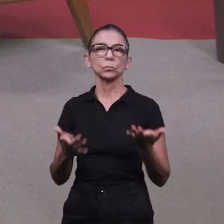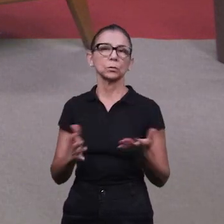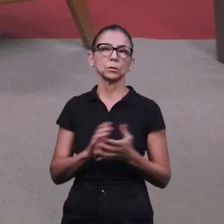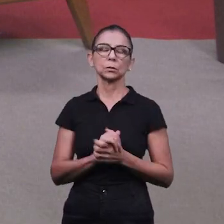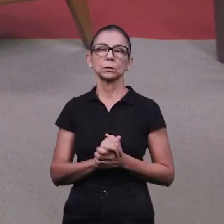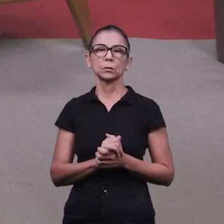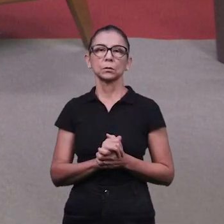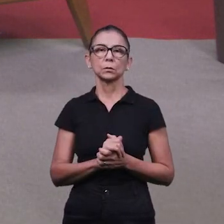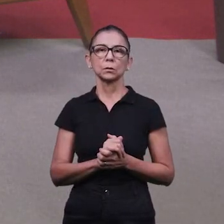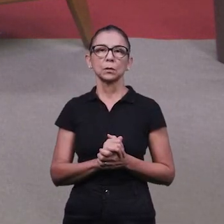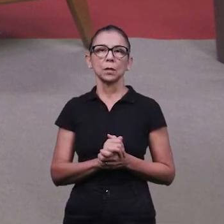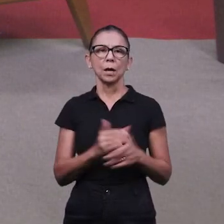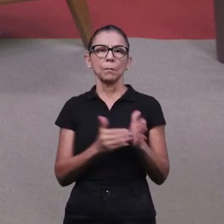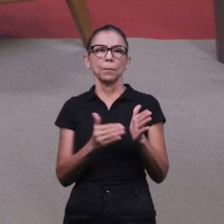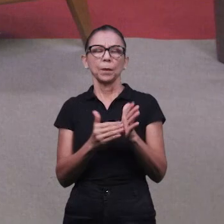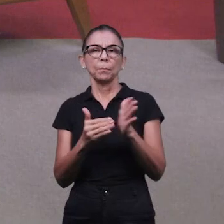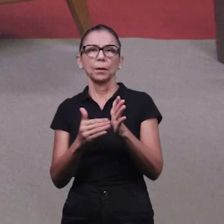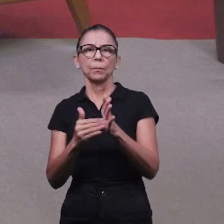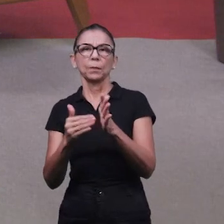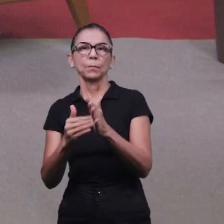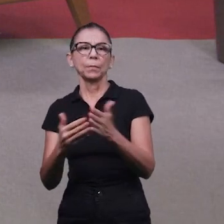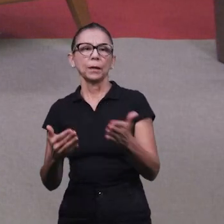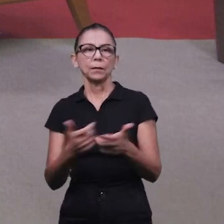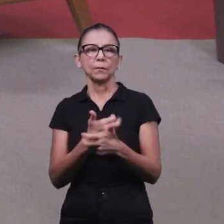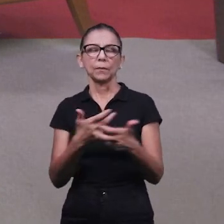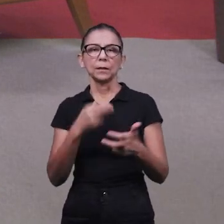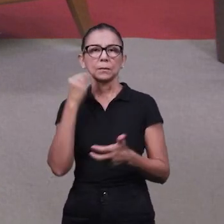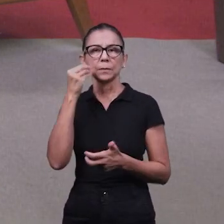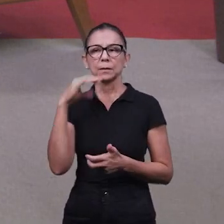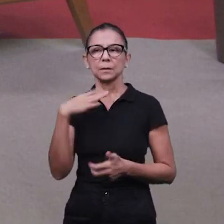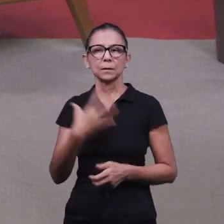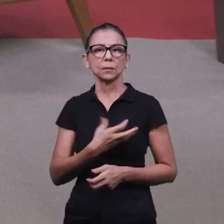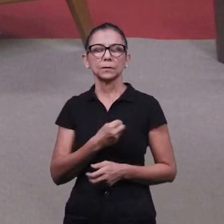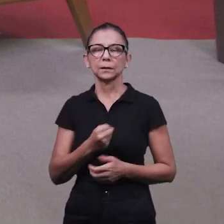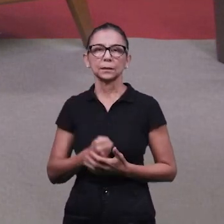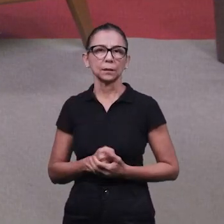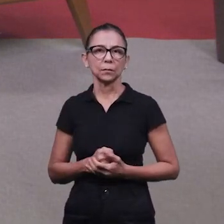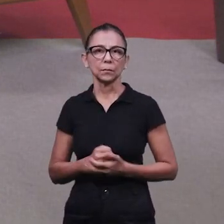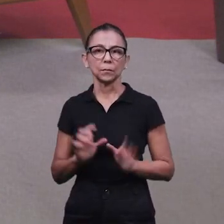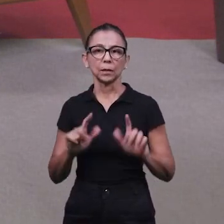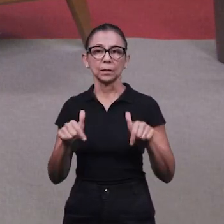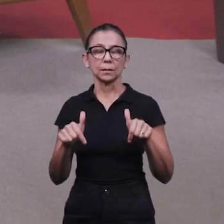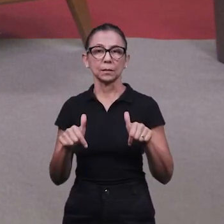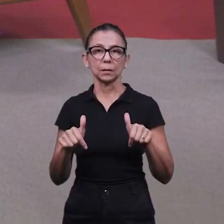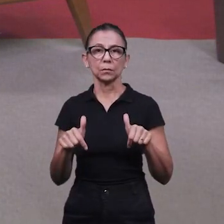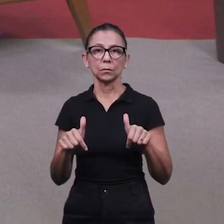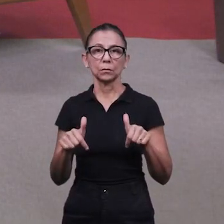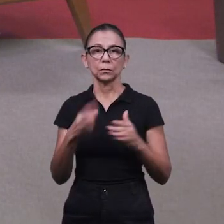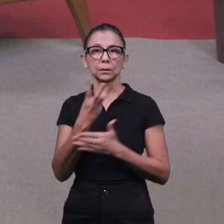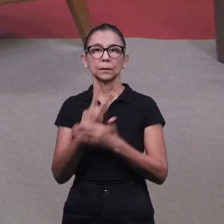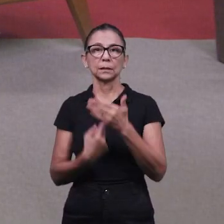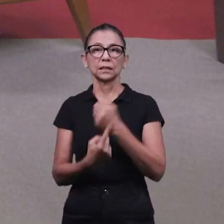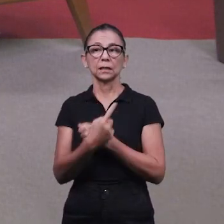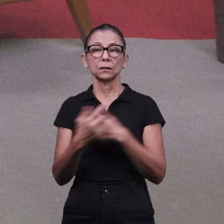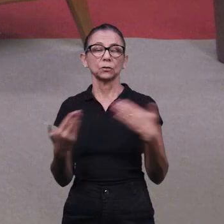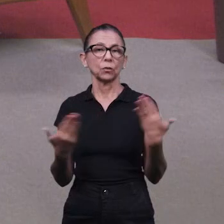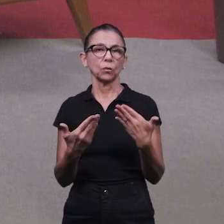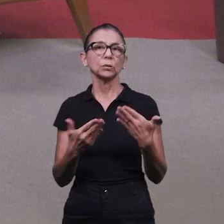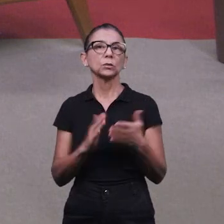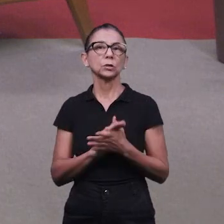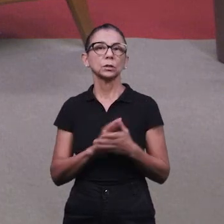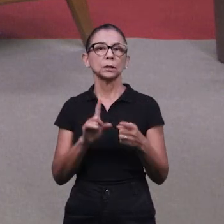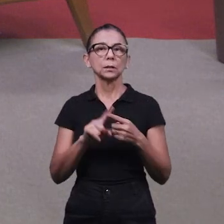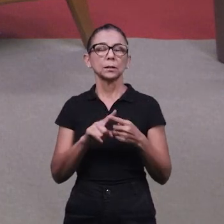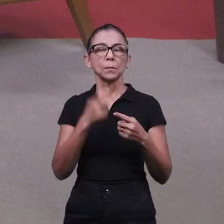Le puits encerclait les oppositions qui veulent empêcher que l'homme arrive à l'expérience de salut. Mais il y a en action aujourd'hui Dieu le